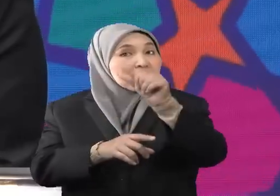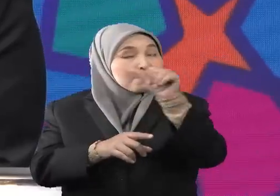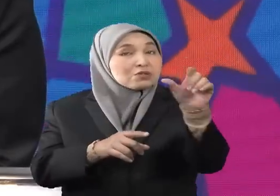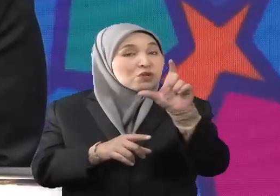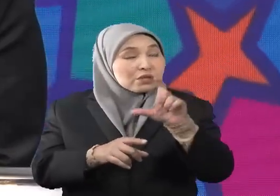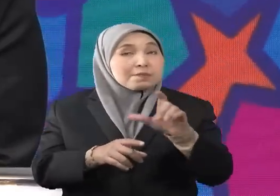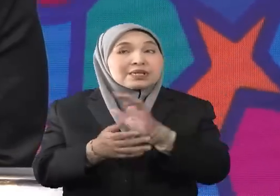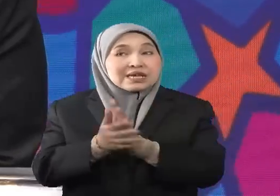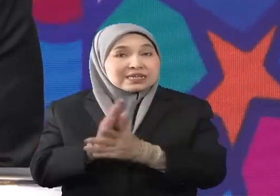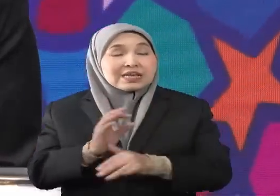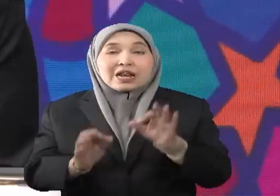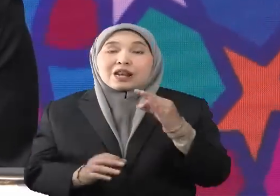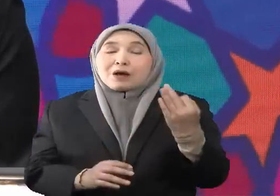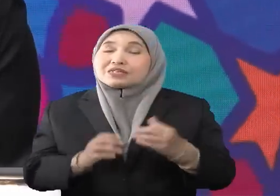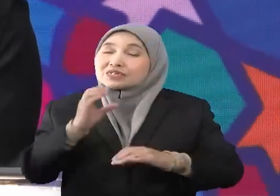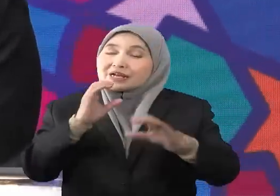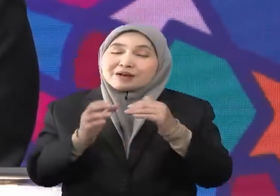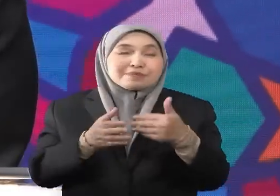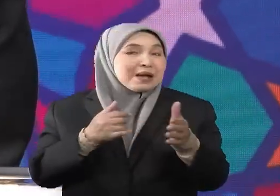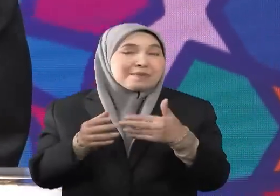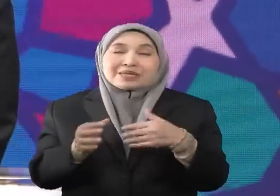tapi kalau bahasa percakapan